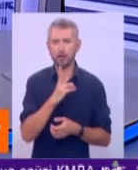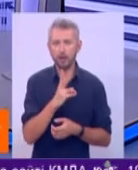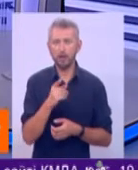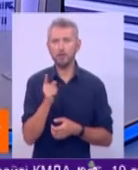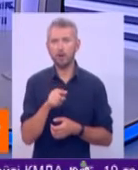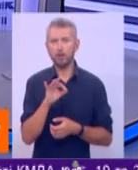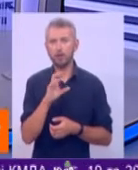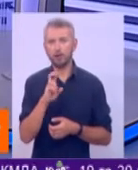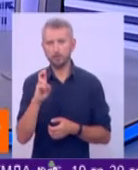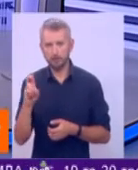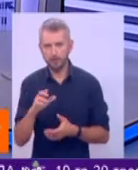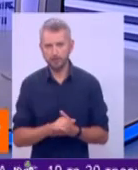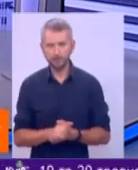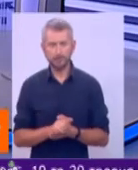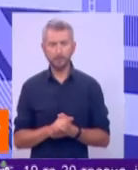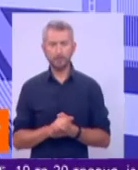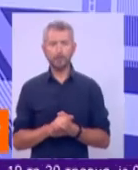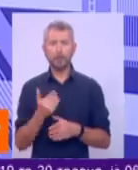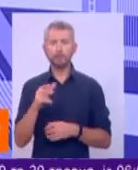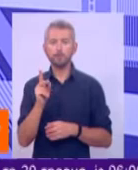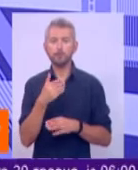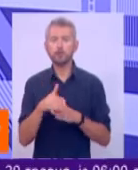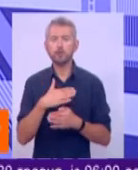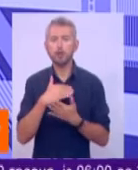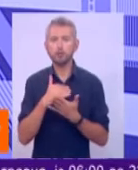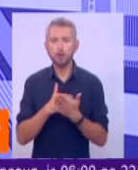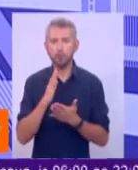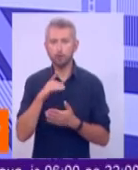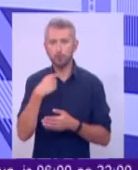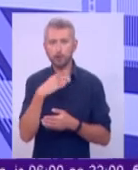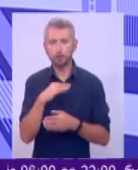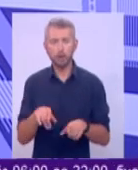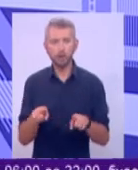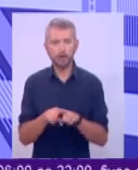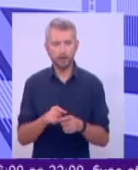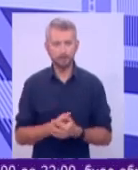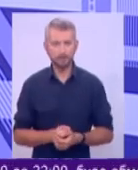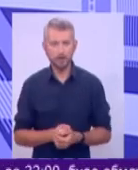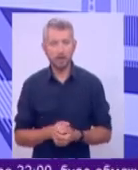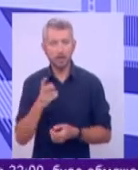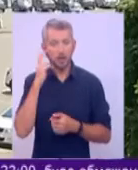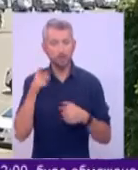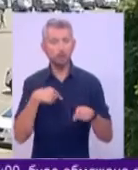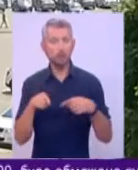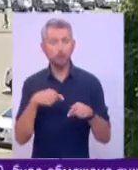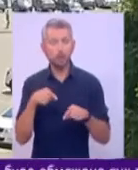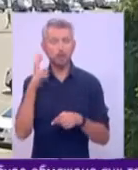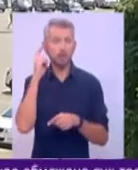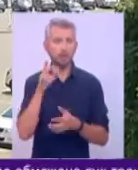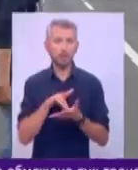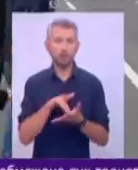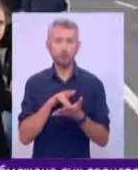та ОСББ. А вже в другій частині нашої програми будемо говорити про таке. Київ футбольний,